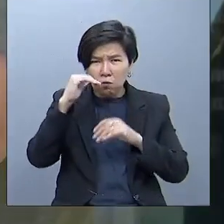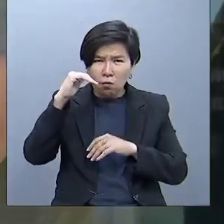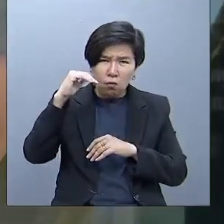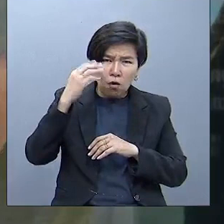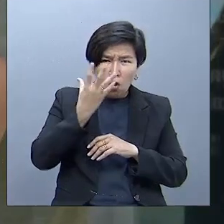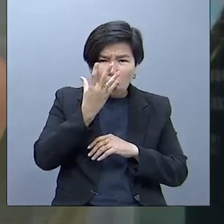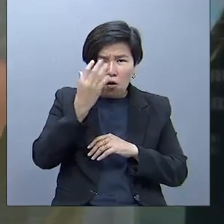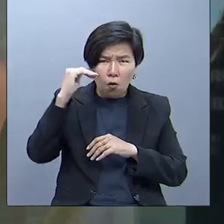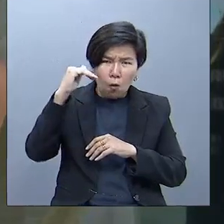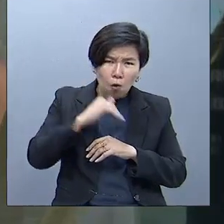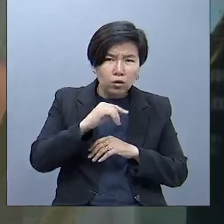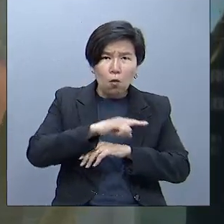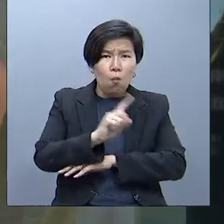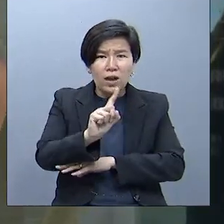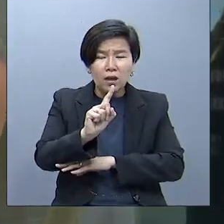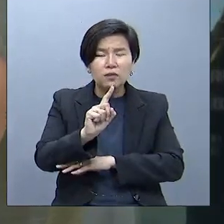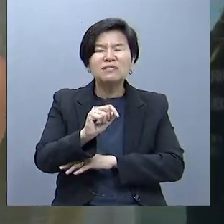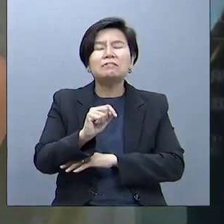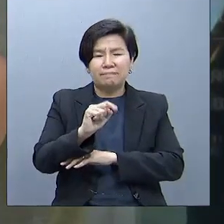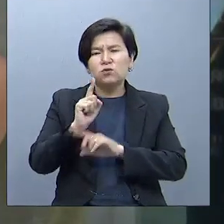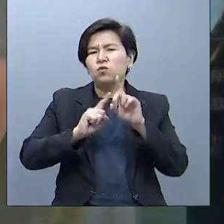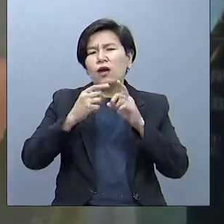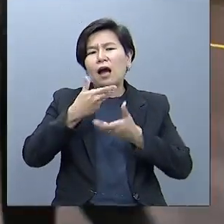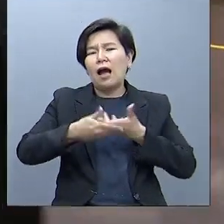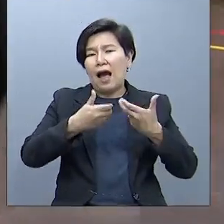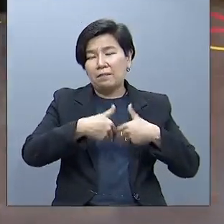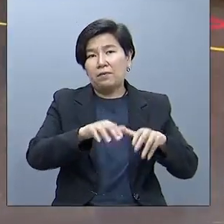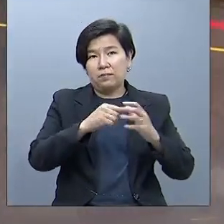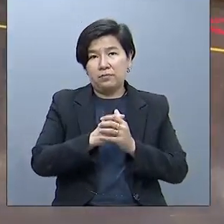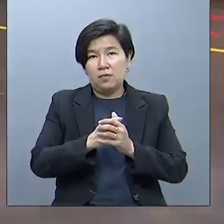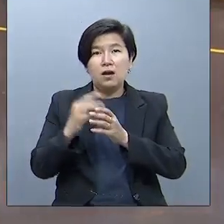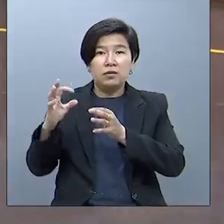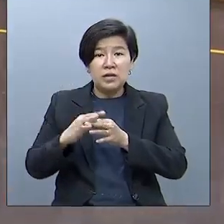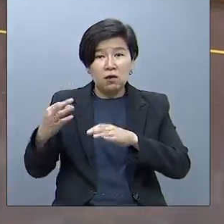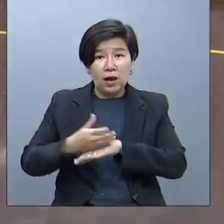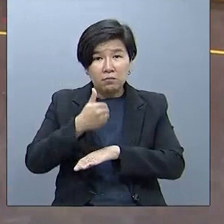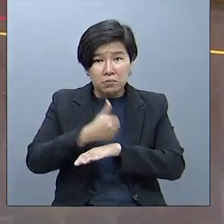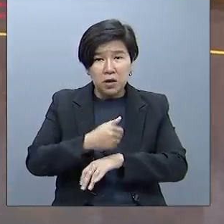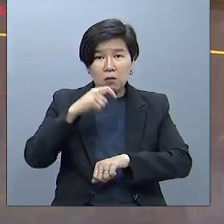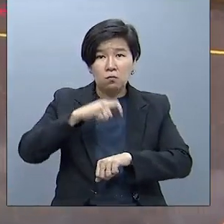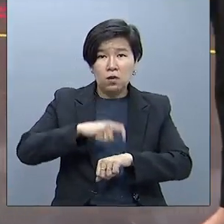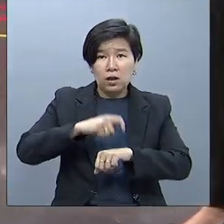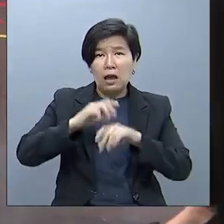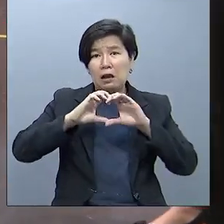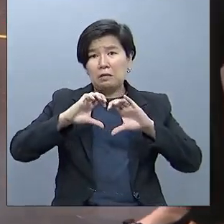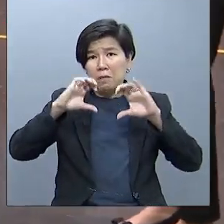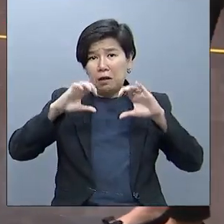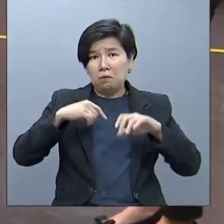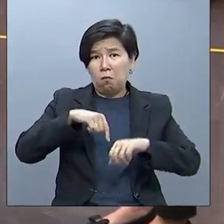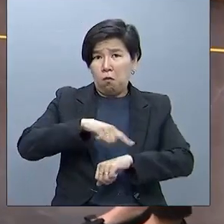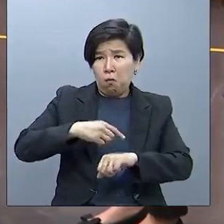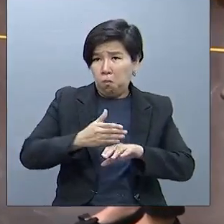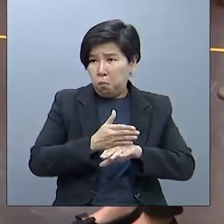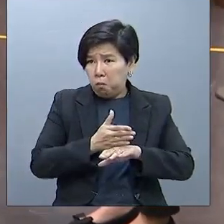่ดังนั้นก็เทขายกไปก่อนทสำคญปัจใจการเมือง เรื่องระยาวเวาในการจัตองราธบ Carwyn จะใช้เวลาอีกยาวนานไหม